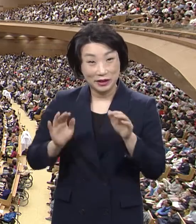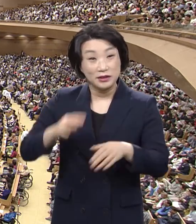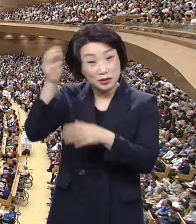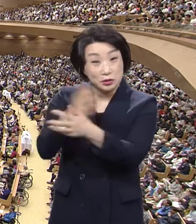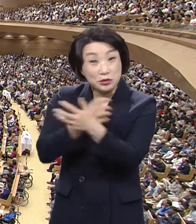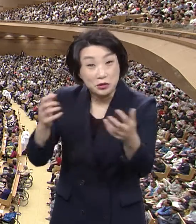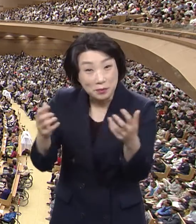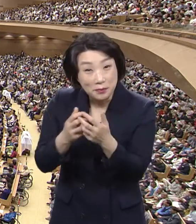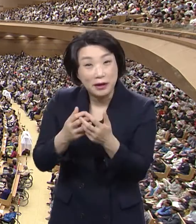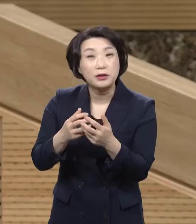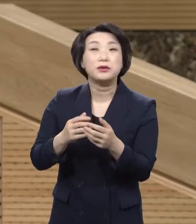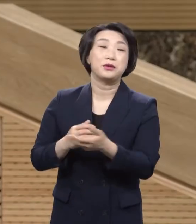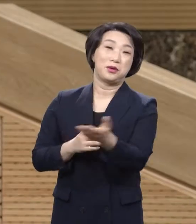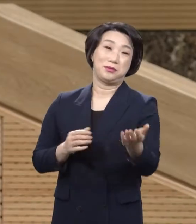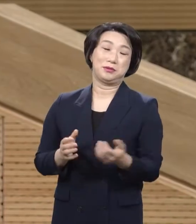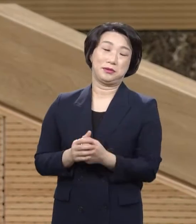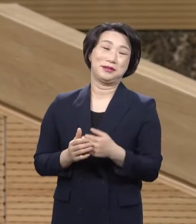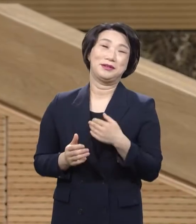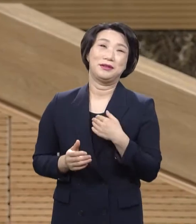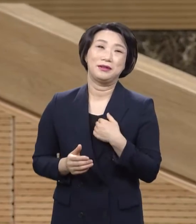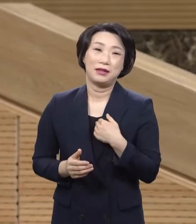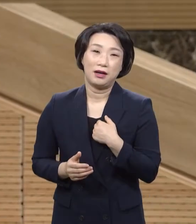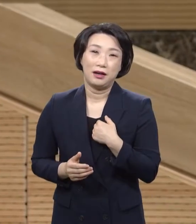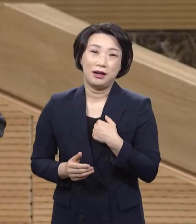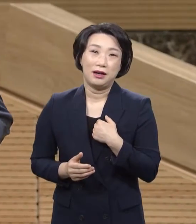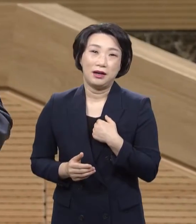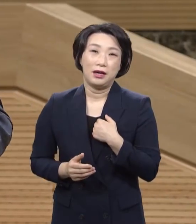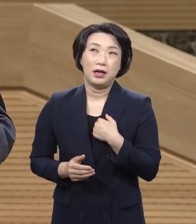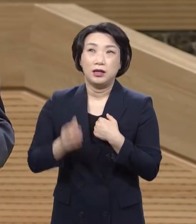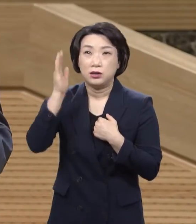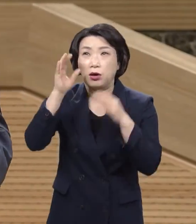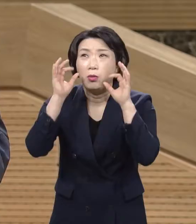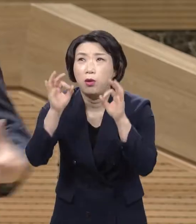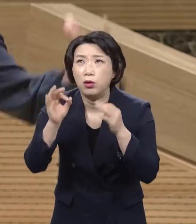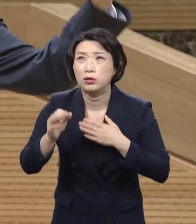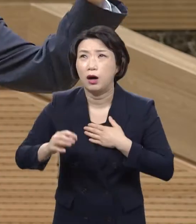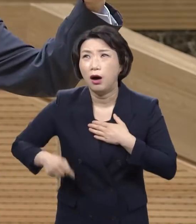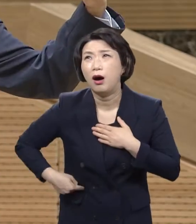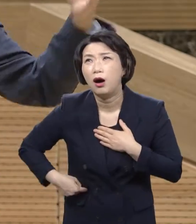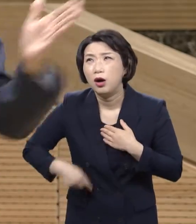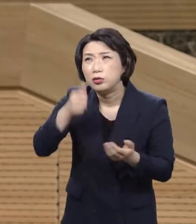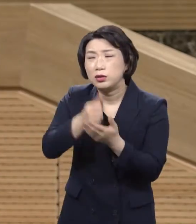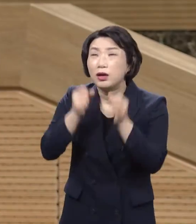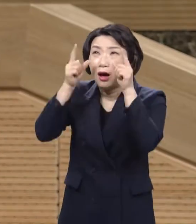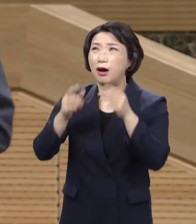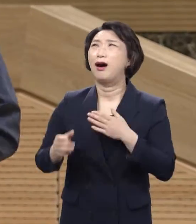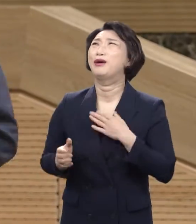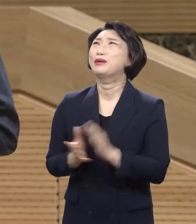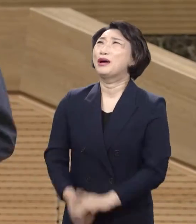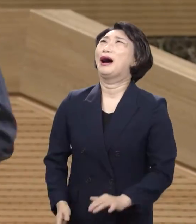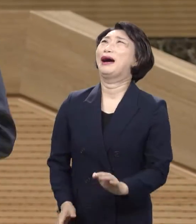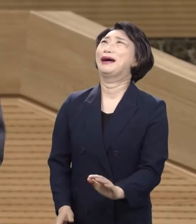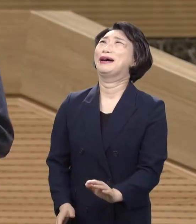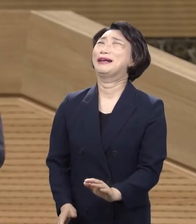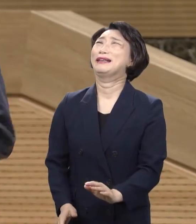성령이 충만할수록 내가 설교 듣고 죄를 깨달으면